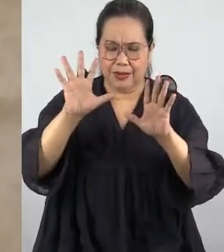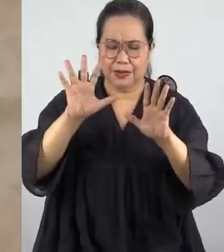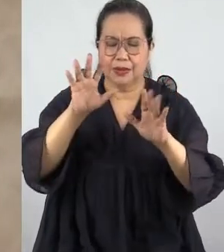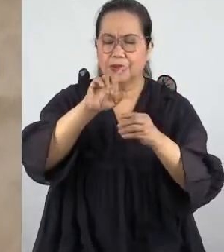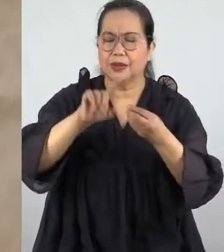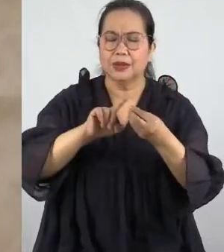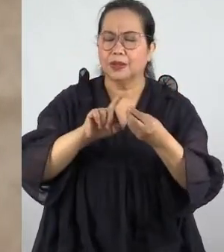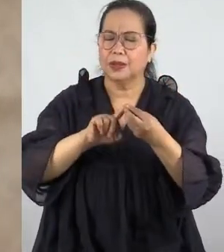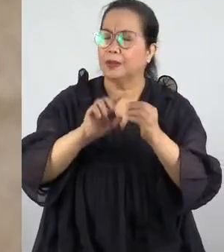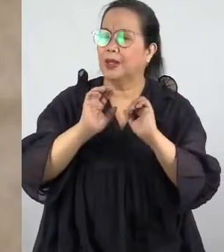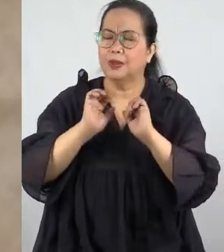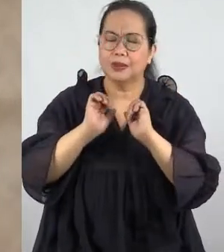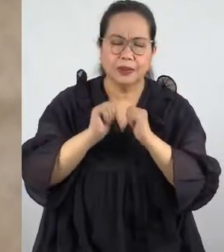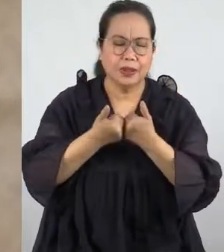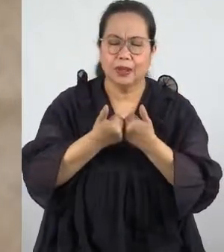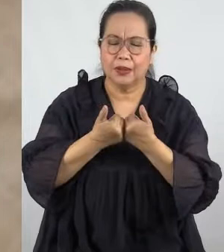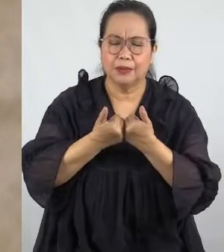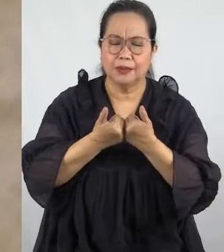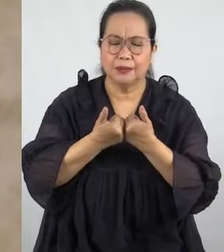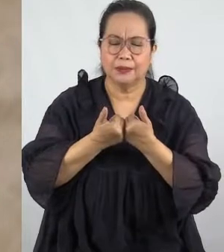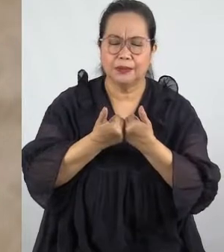tungkol sa kung paano namin dapat